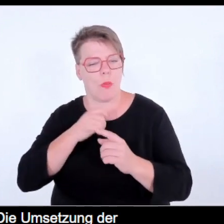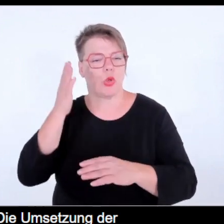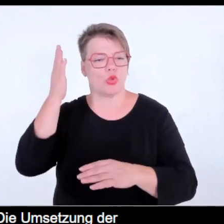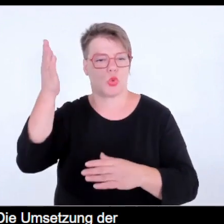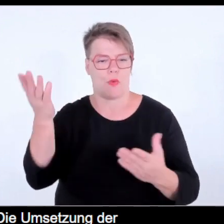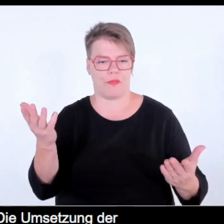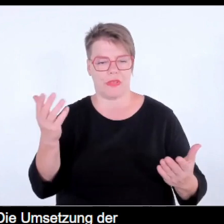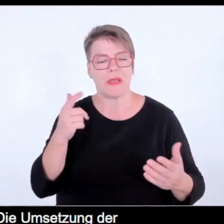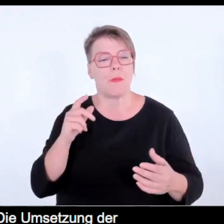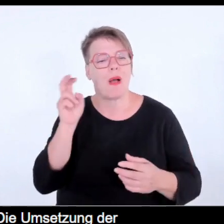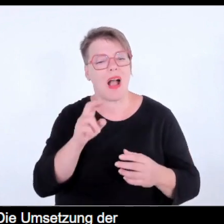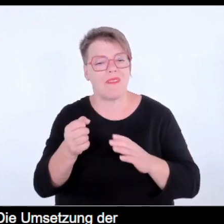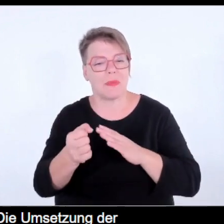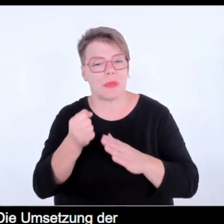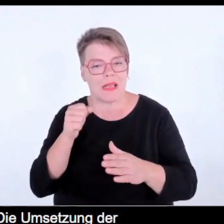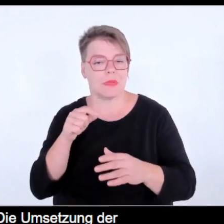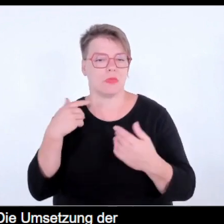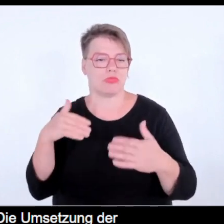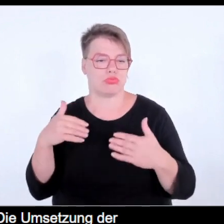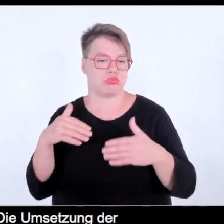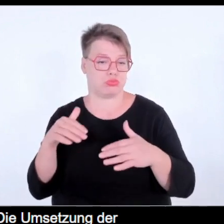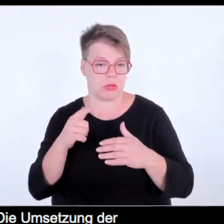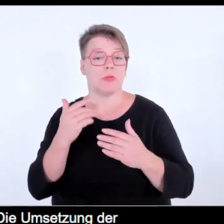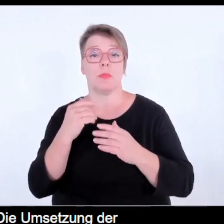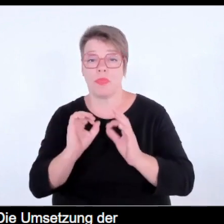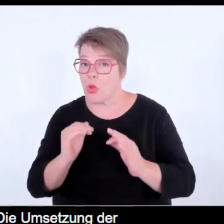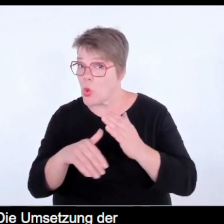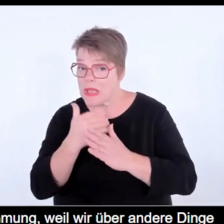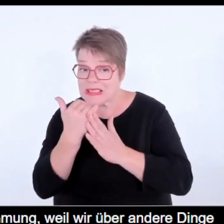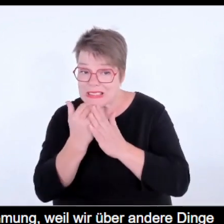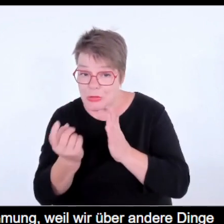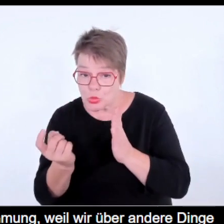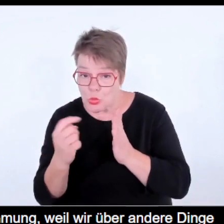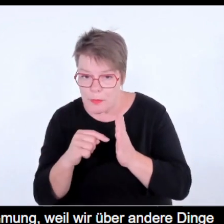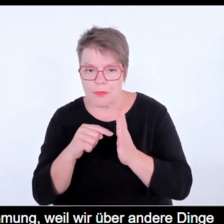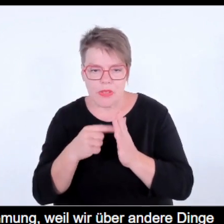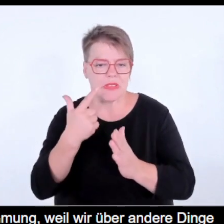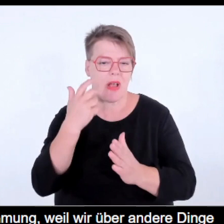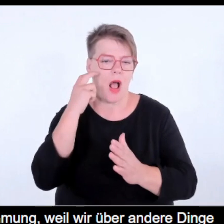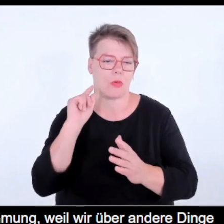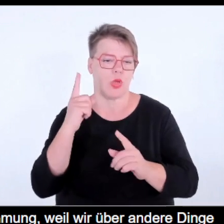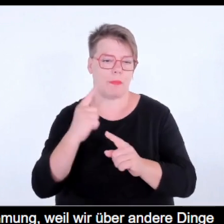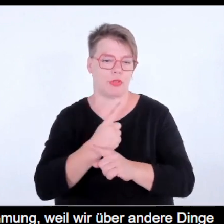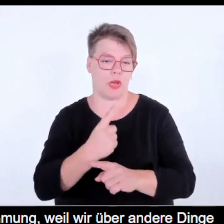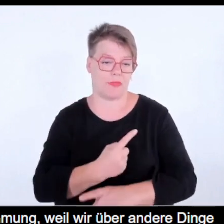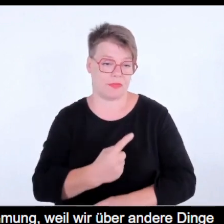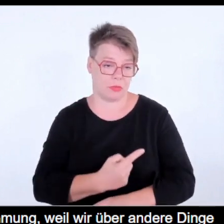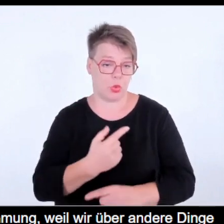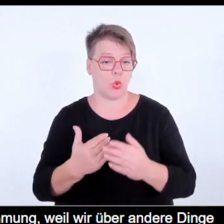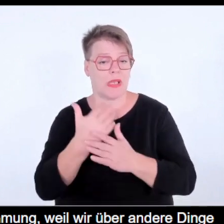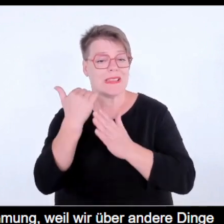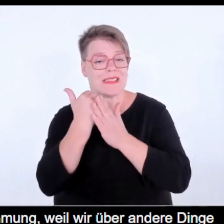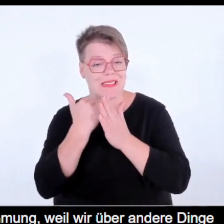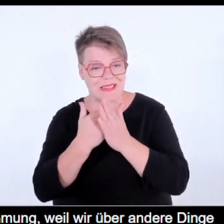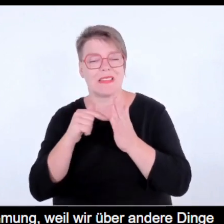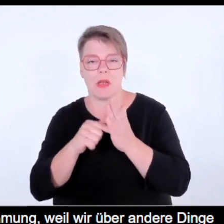digitale Unternehmensgründungen gäbe es immer noch rechtliche und technische Probleme, die gelöst werden müssen. Warum sind es denn so dicke Bretter, die man da